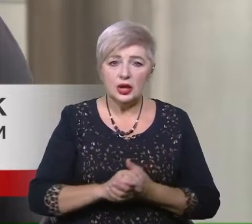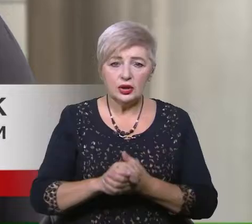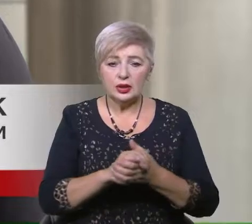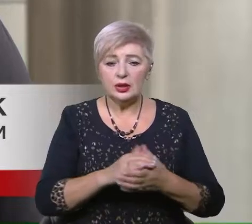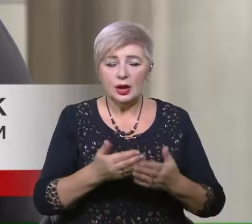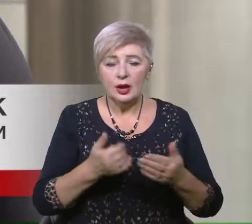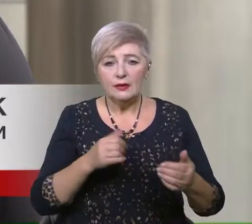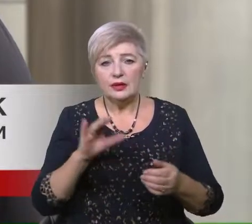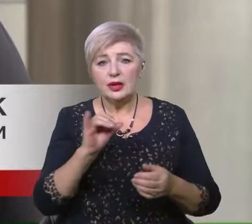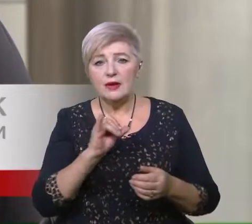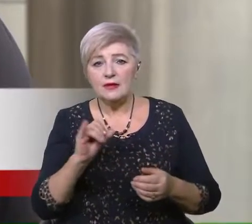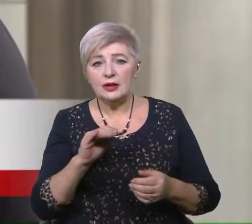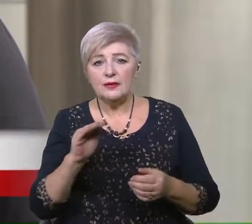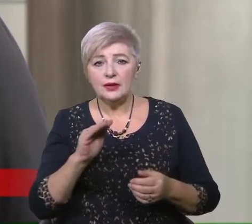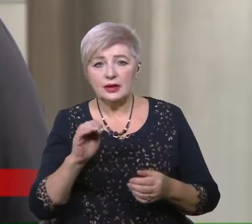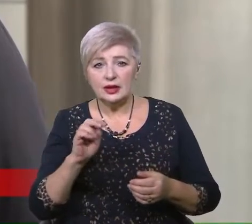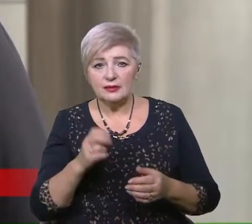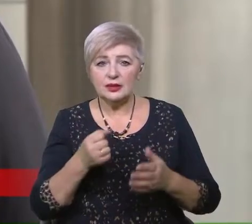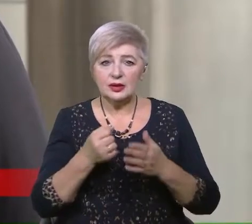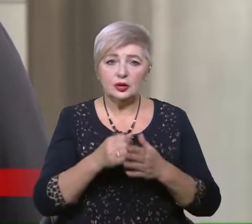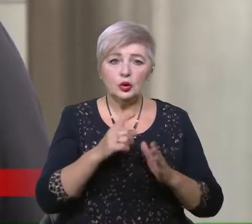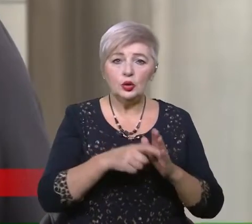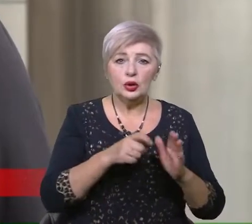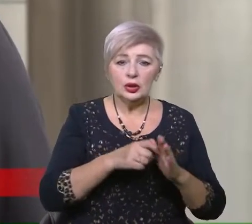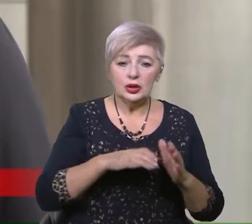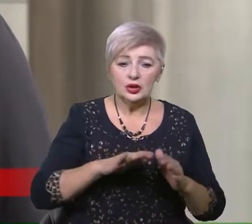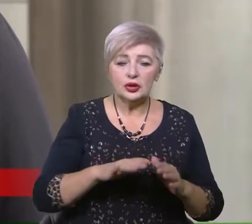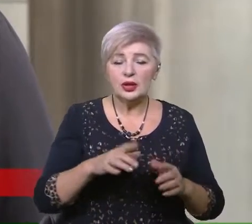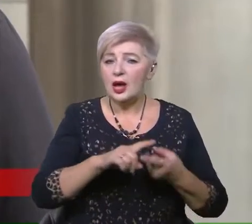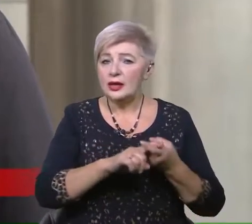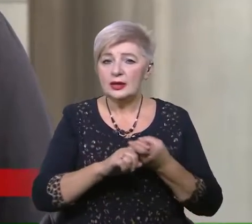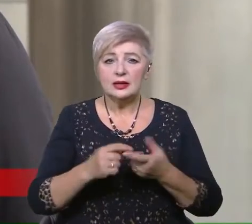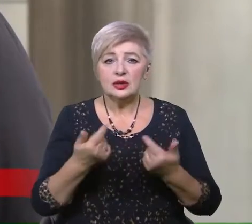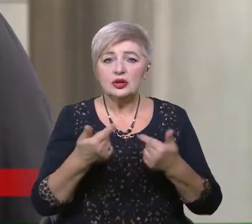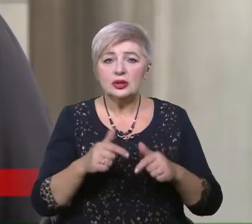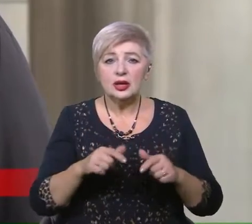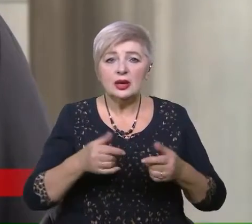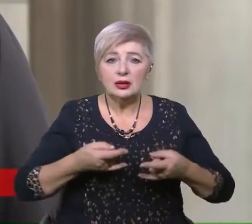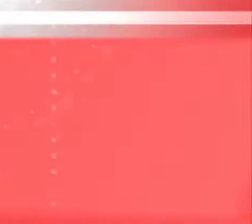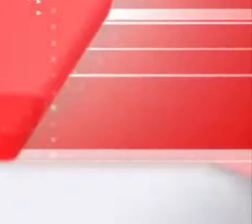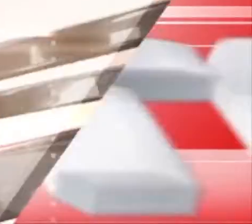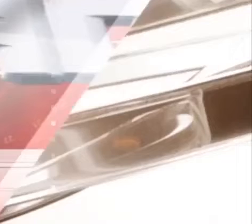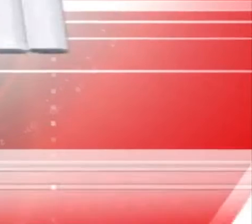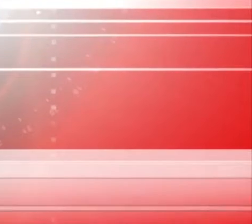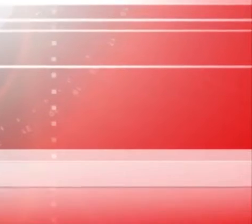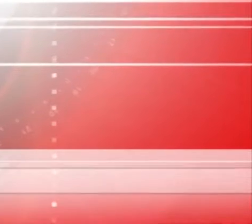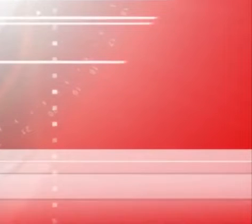Івано-Франківська і до Донеччини. Незалежно від того, де ви народились, де ви мешкаєте.